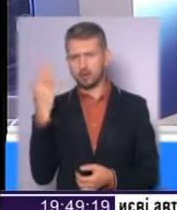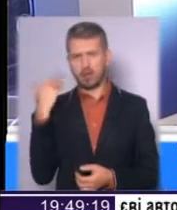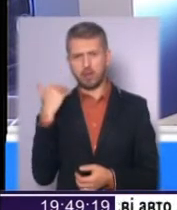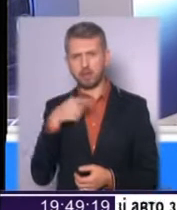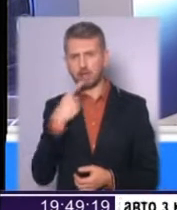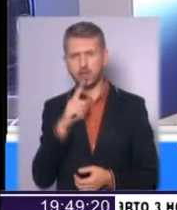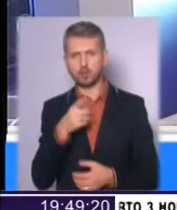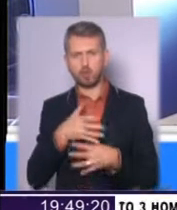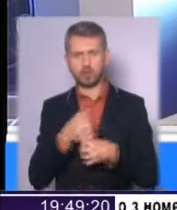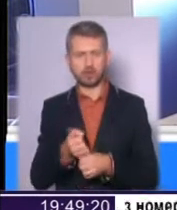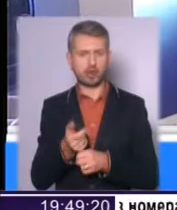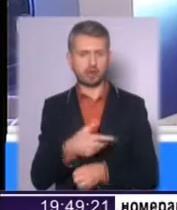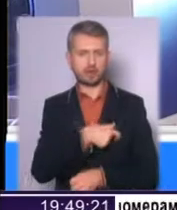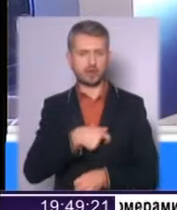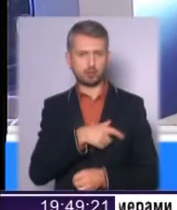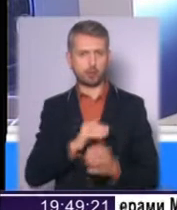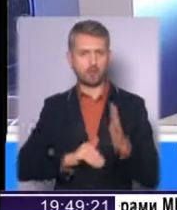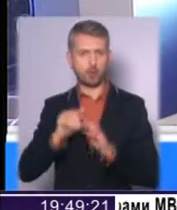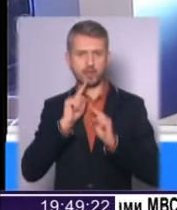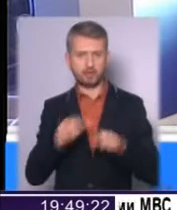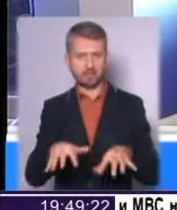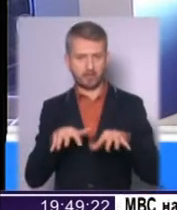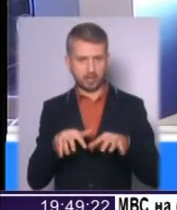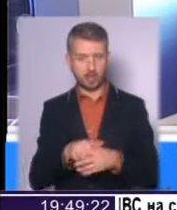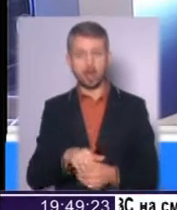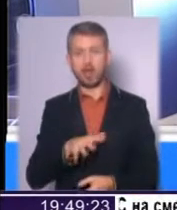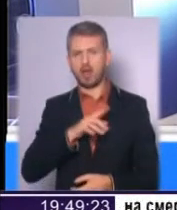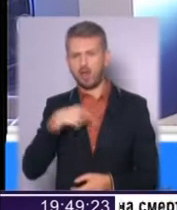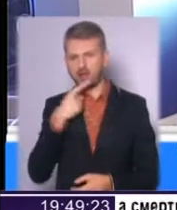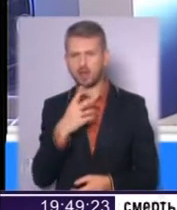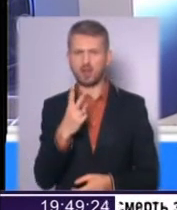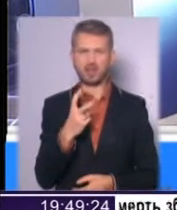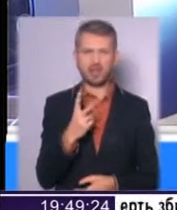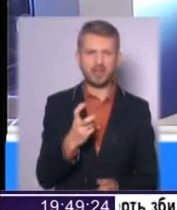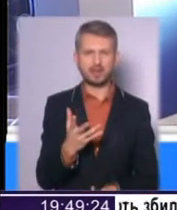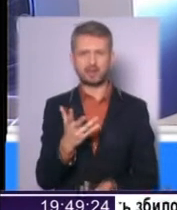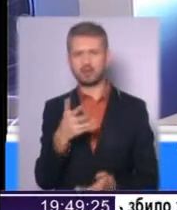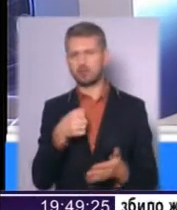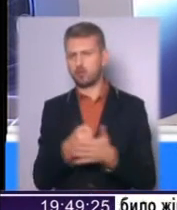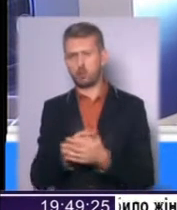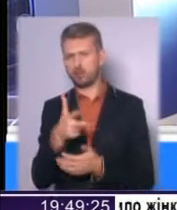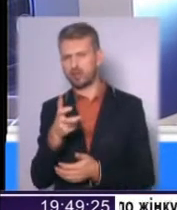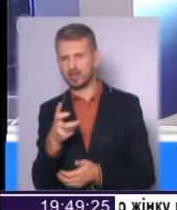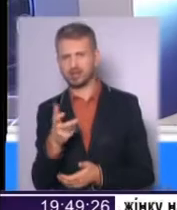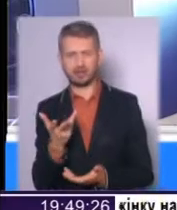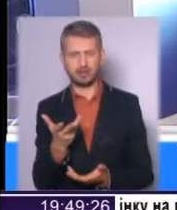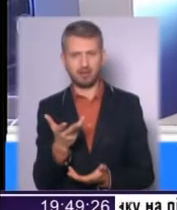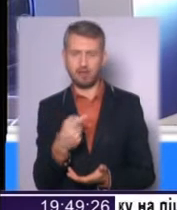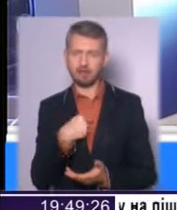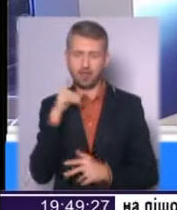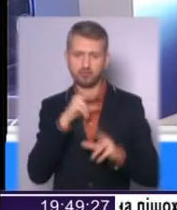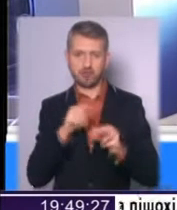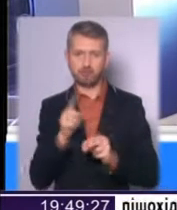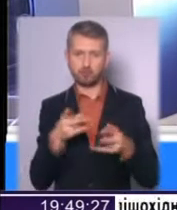Переформатирование этого уряда можно решить и в том складе Рады, которая есть. Мы вас почули.